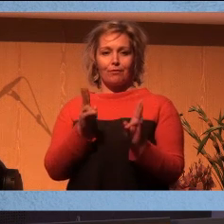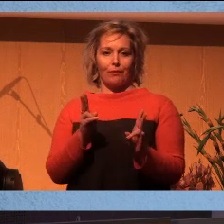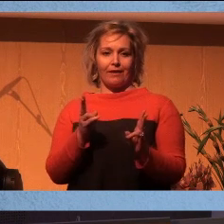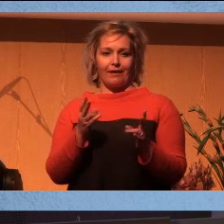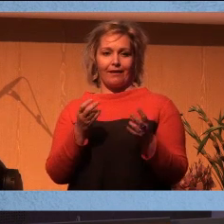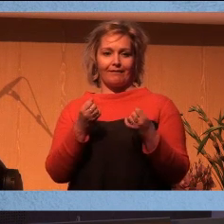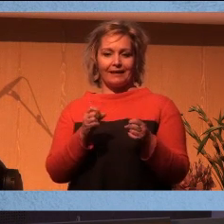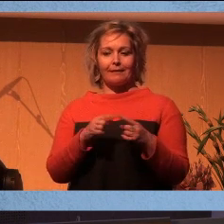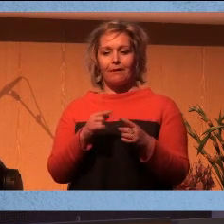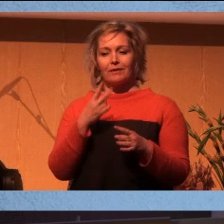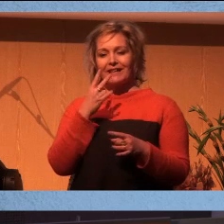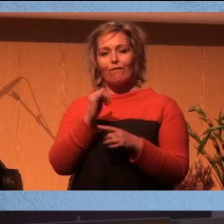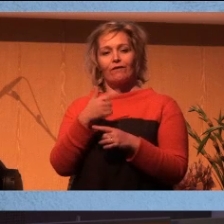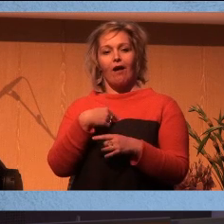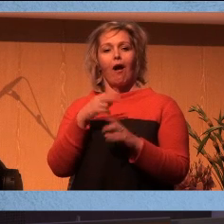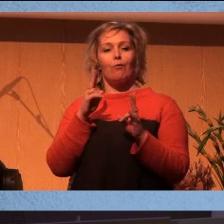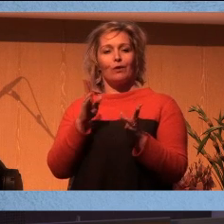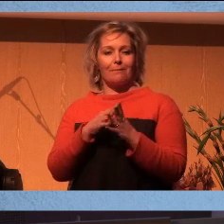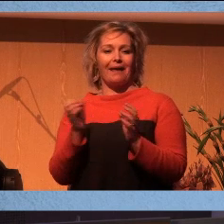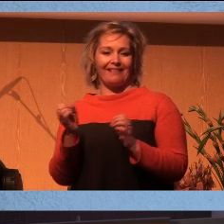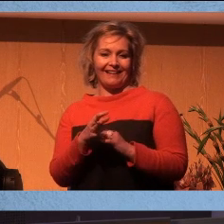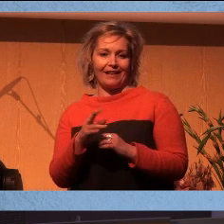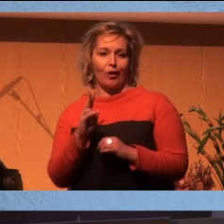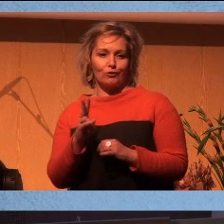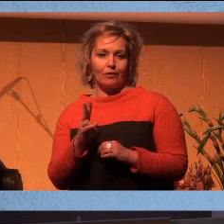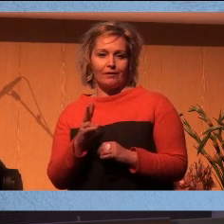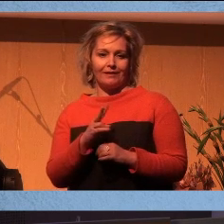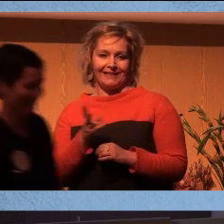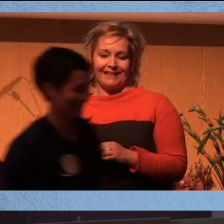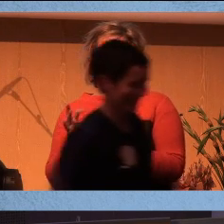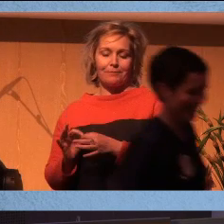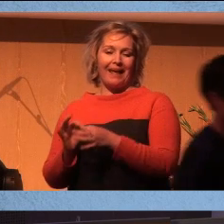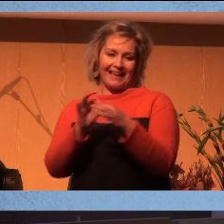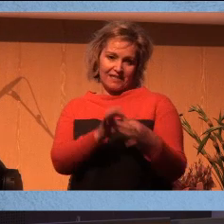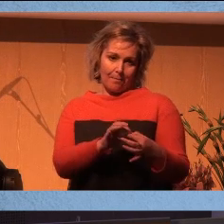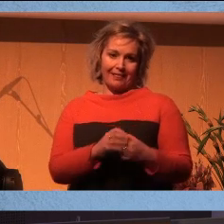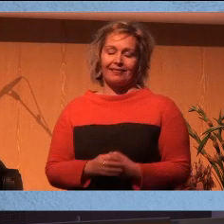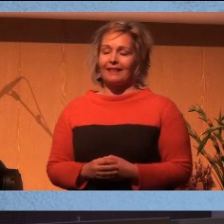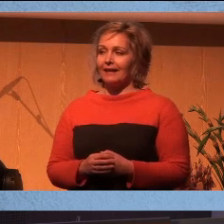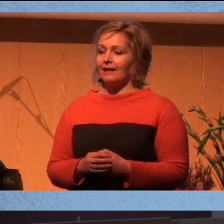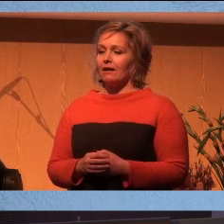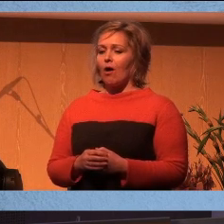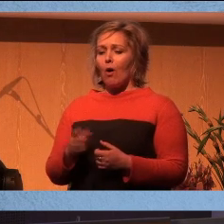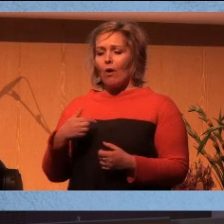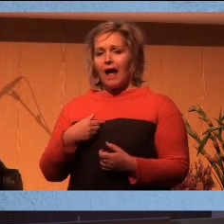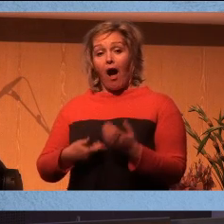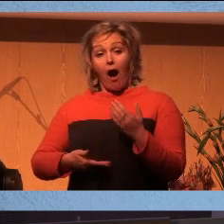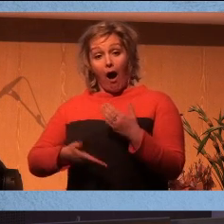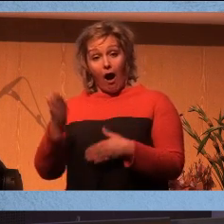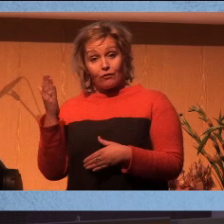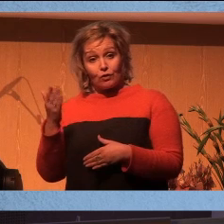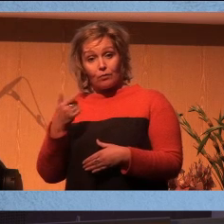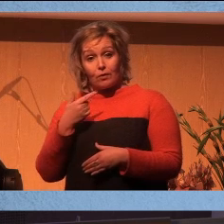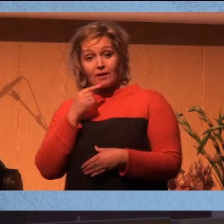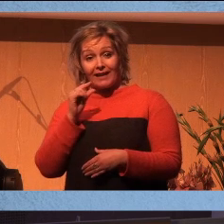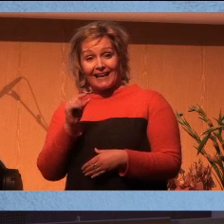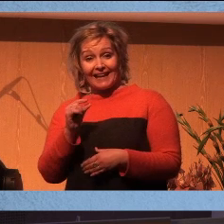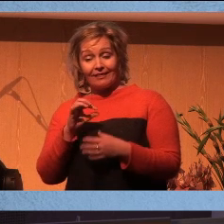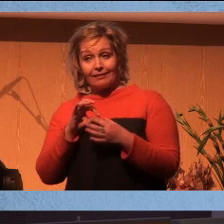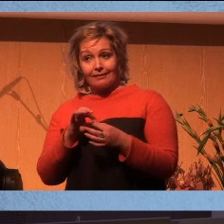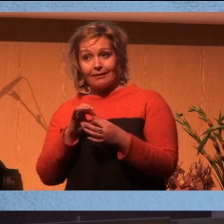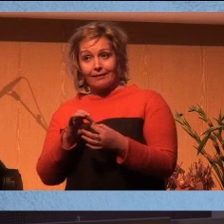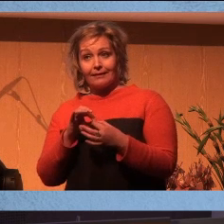vi må også se litt på hvorfor vi har brukermedvirkning i helsetjenesten i dag. De tingene henger litt sammen. Og så skal jeg avslutte med å snakke litt